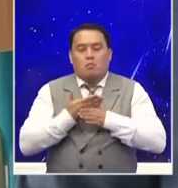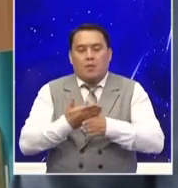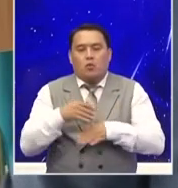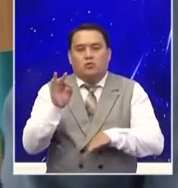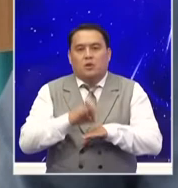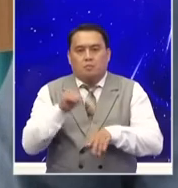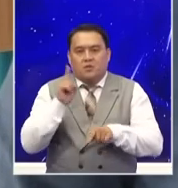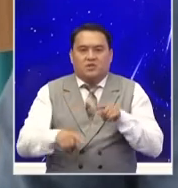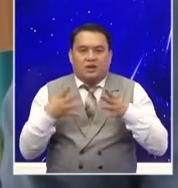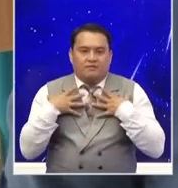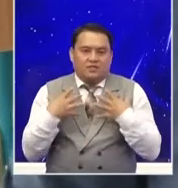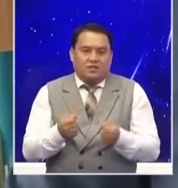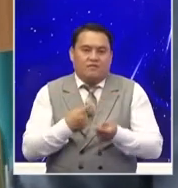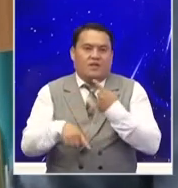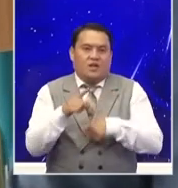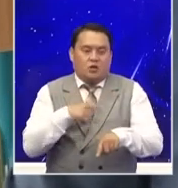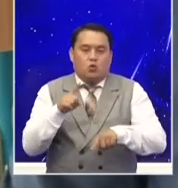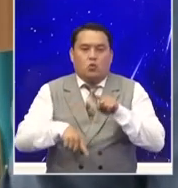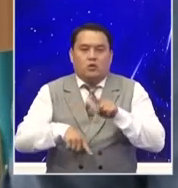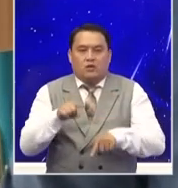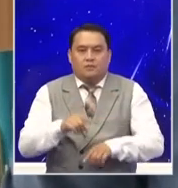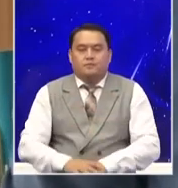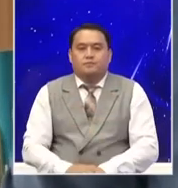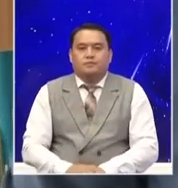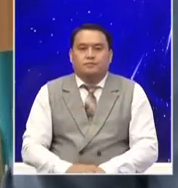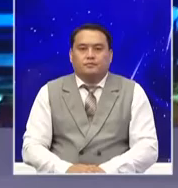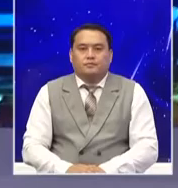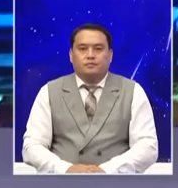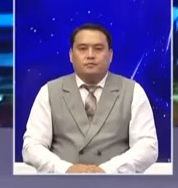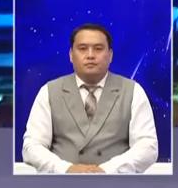заболевшим быстрее выздороветь и вернуться в круг родных и близких.